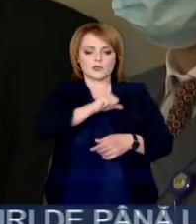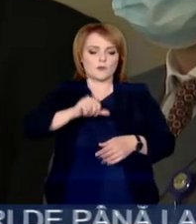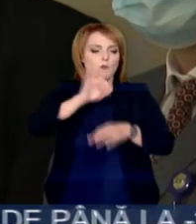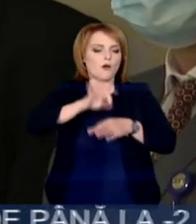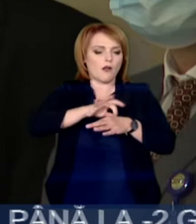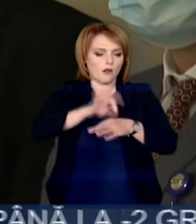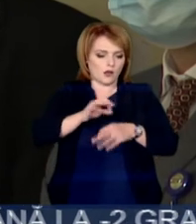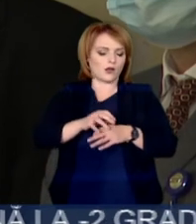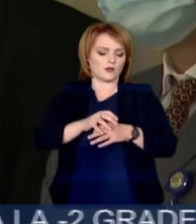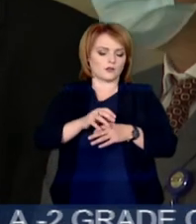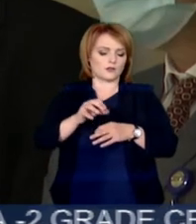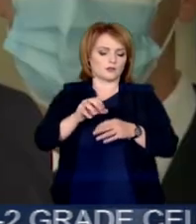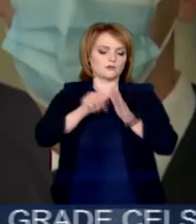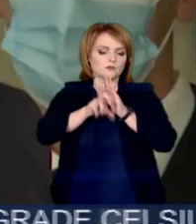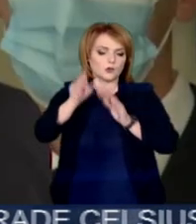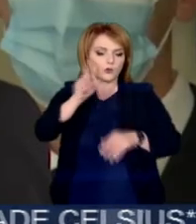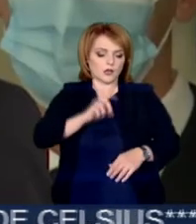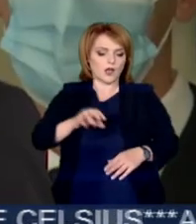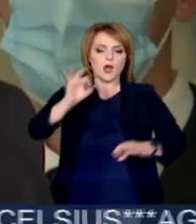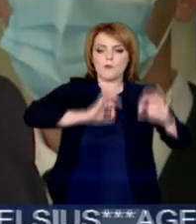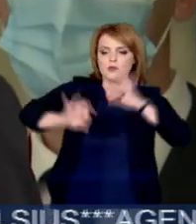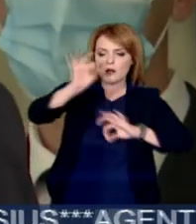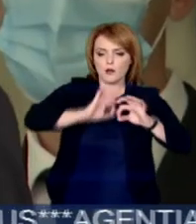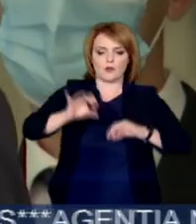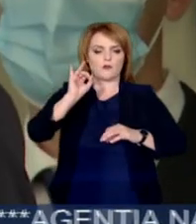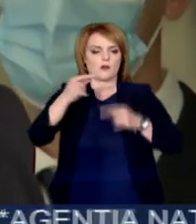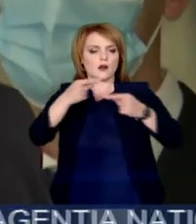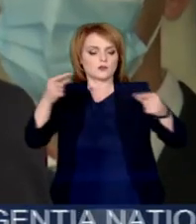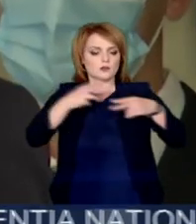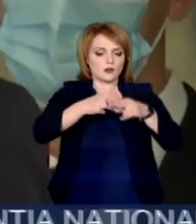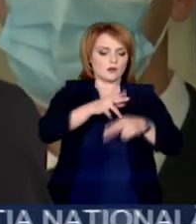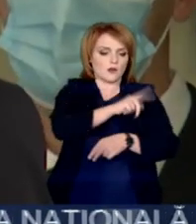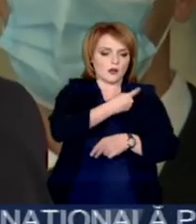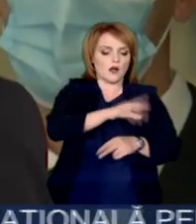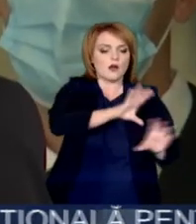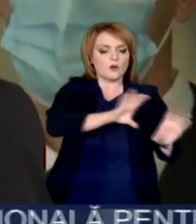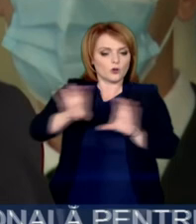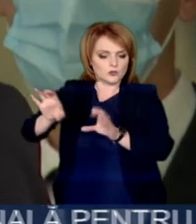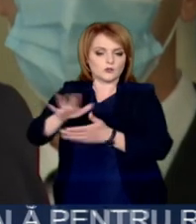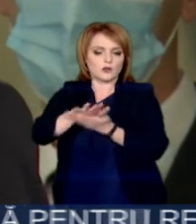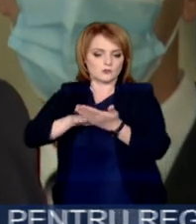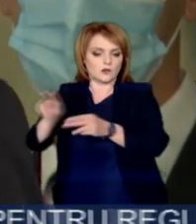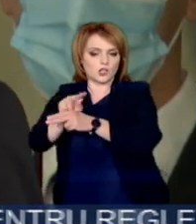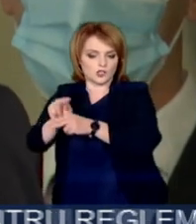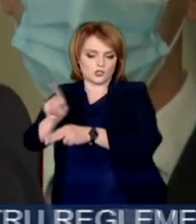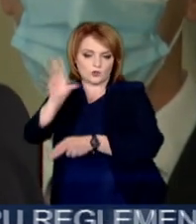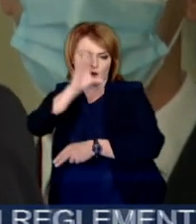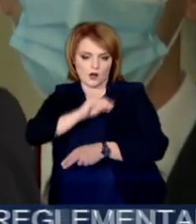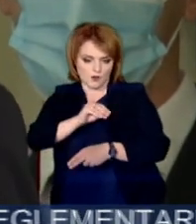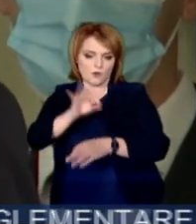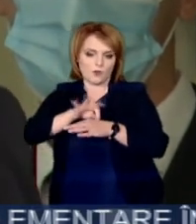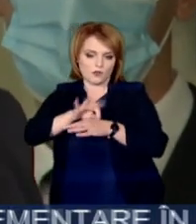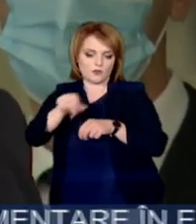cauza evenimentelor din Ucraina. Medicamentele și echipamentele donate vor asigura continuitatea tratamentului oncologic